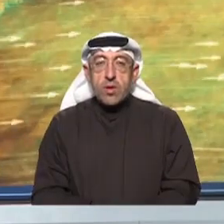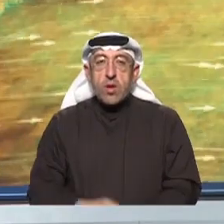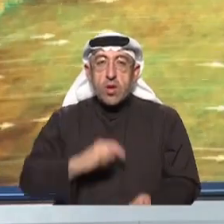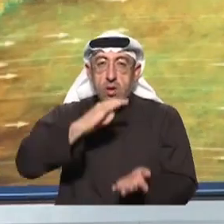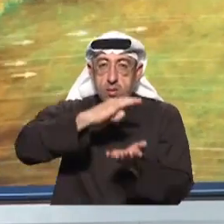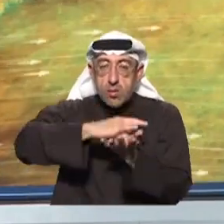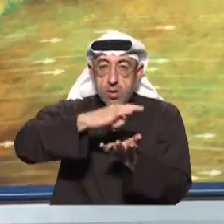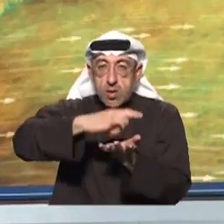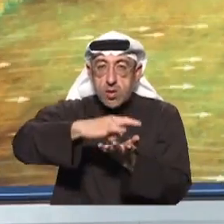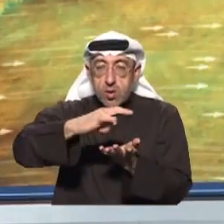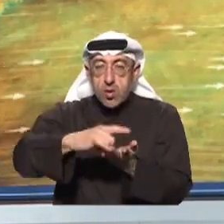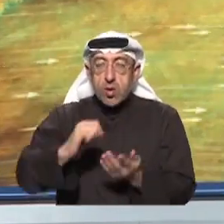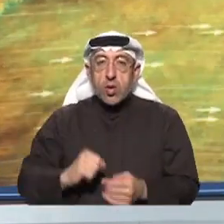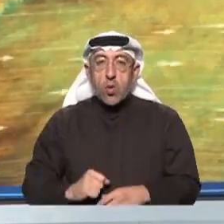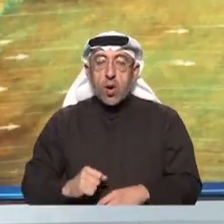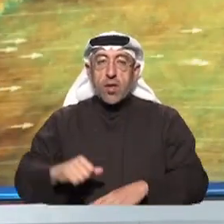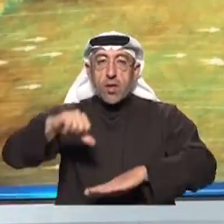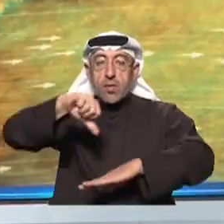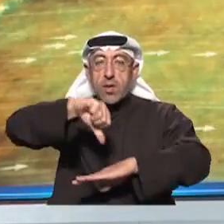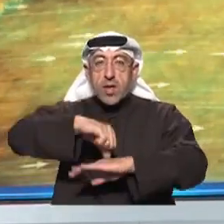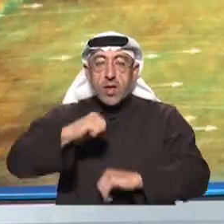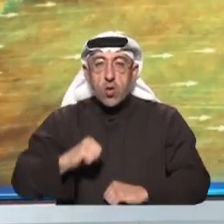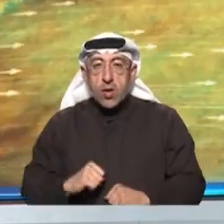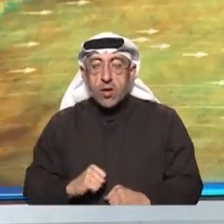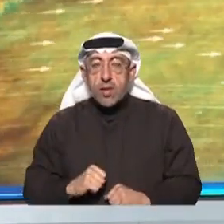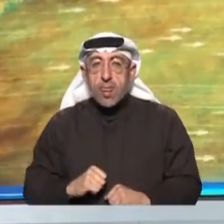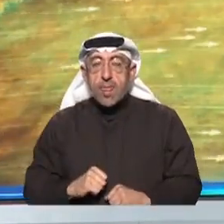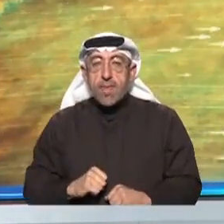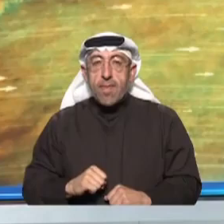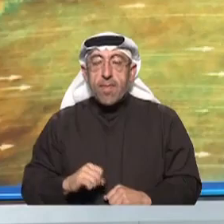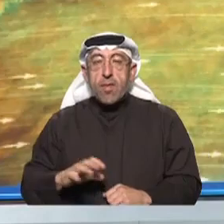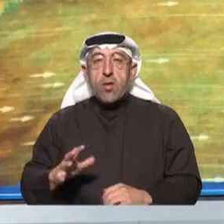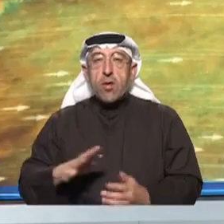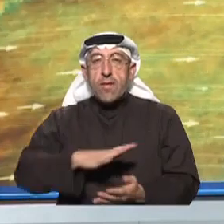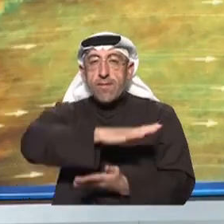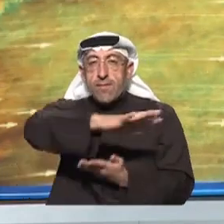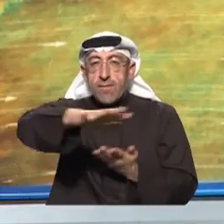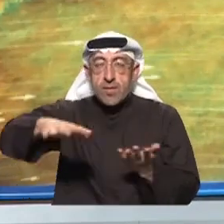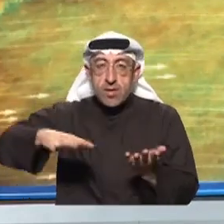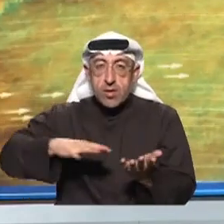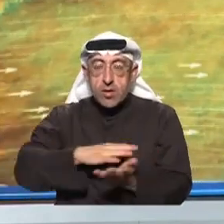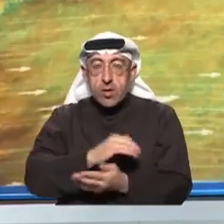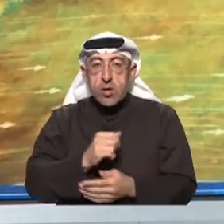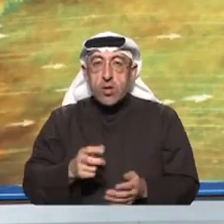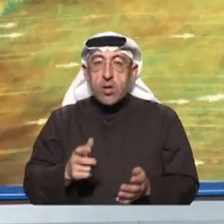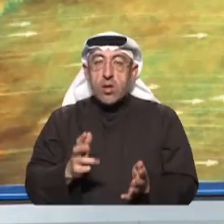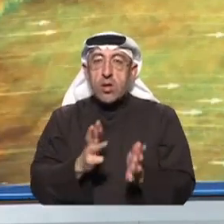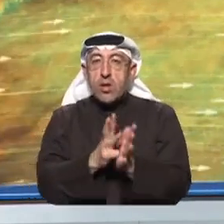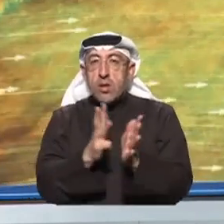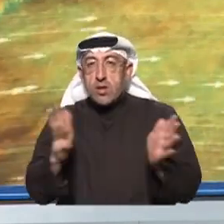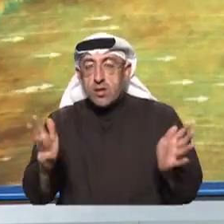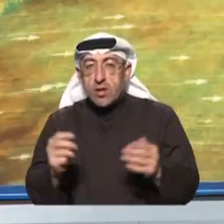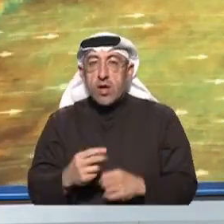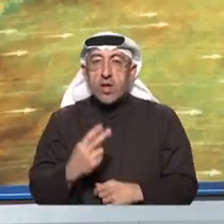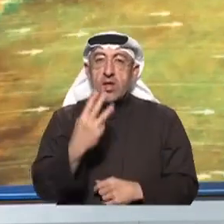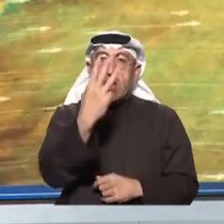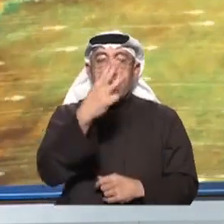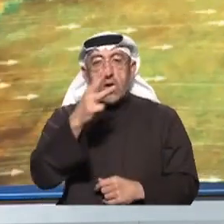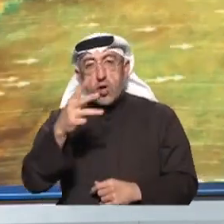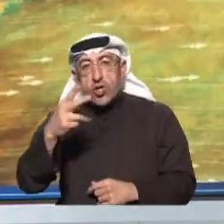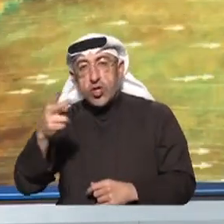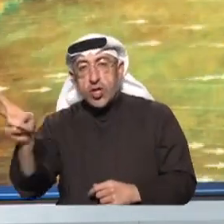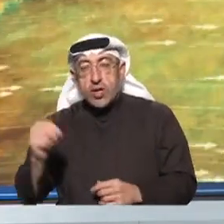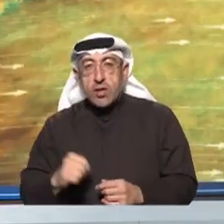ما بين 22 إلى 24 درجة مئوية. وربع بوبيان وفيلتشا ما بين 19 إلى 23 درجة مئوية.